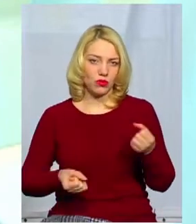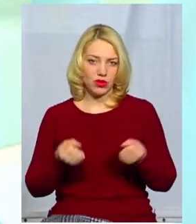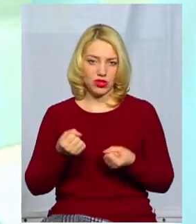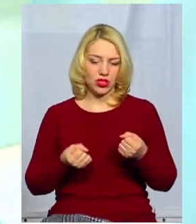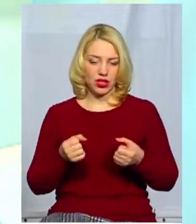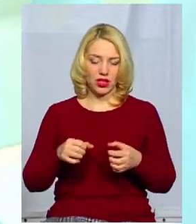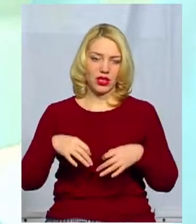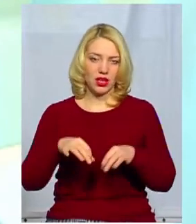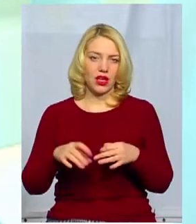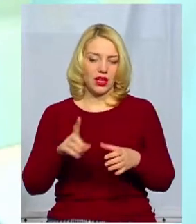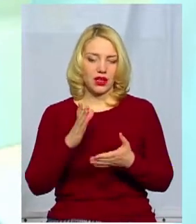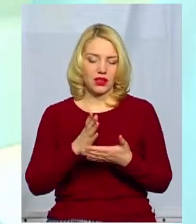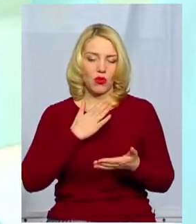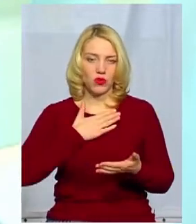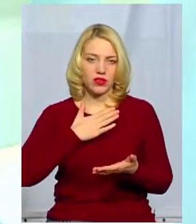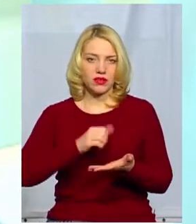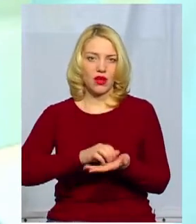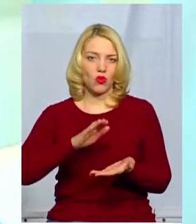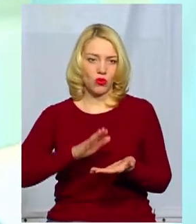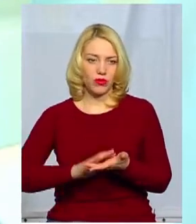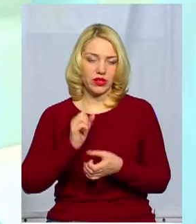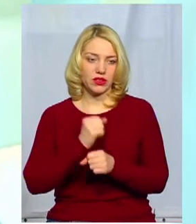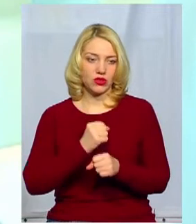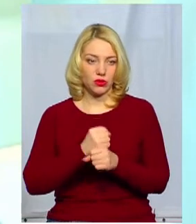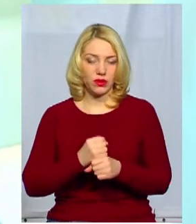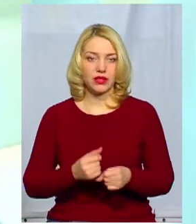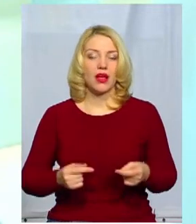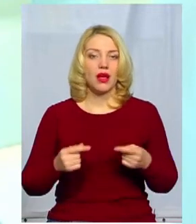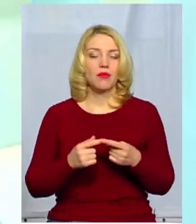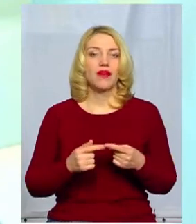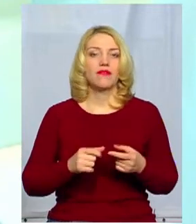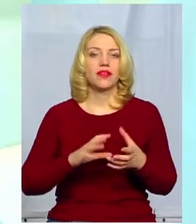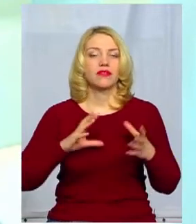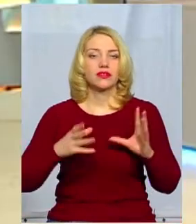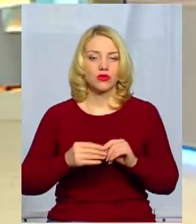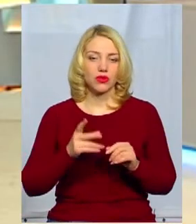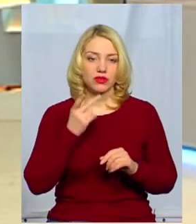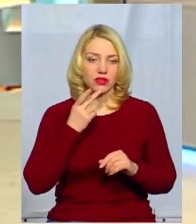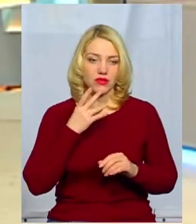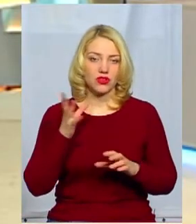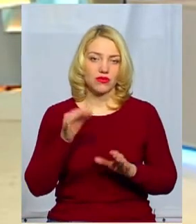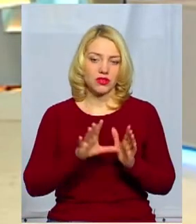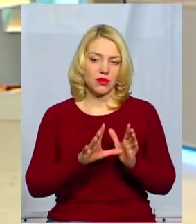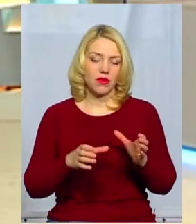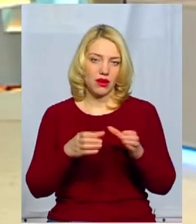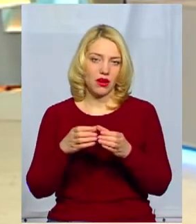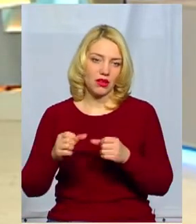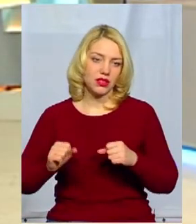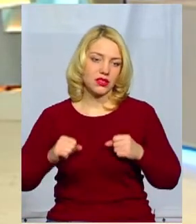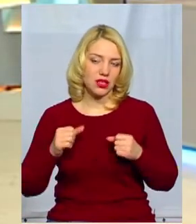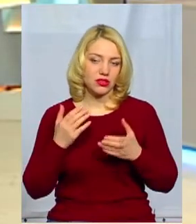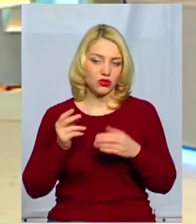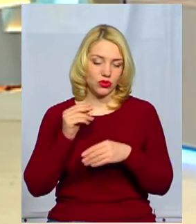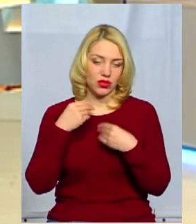який перебуває в нас на обліку, і зробити певні висновки. Зазвичай всі бригади стараються, якщо їм